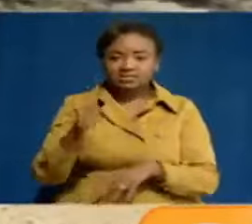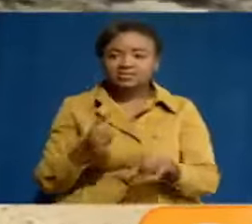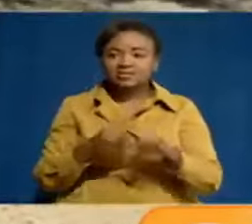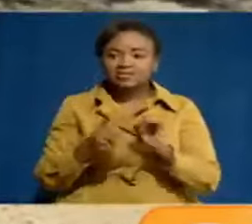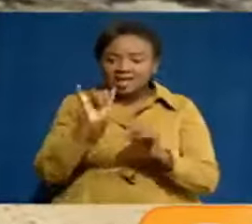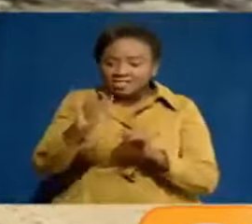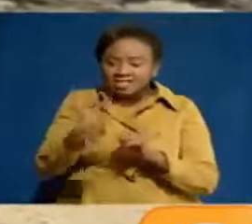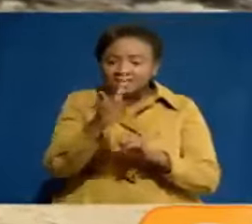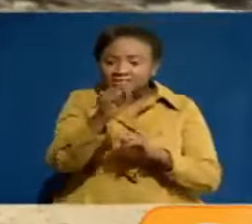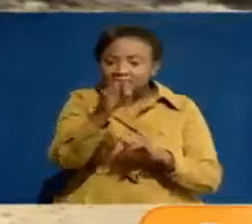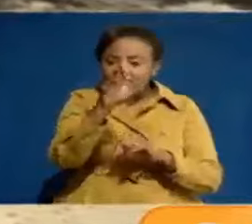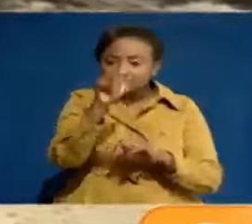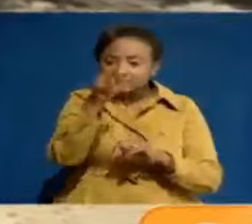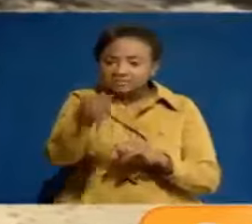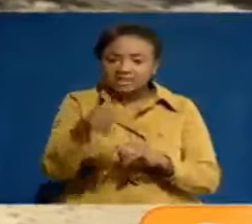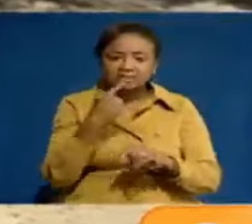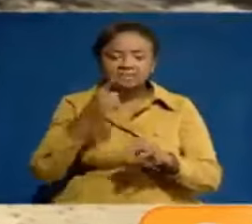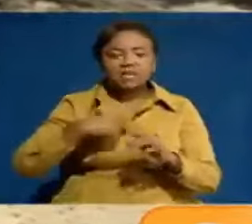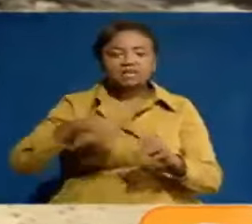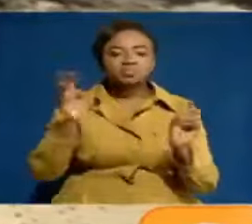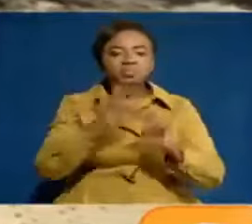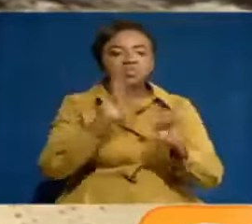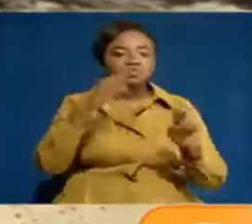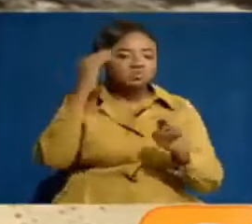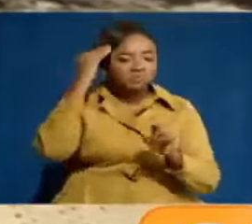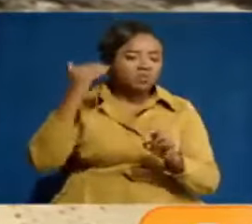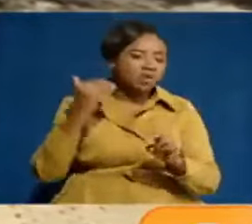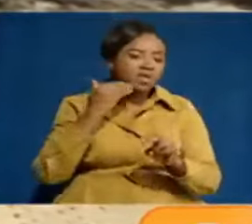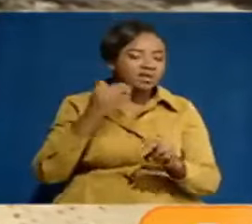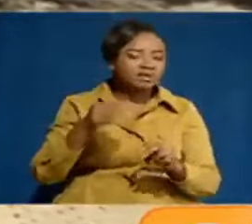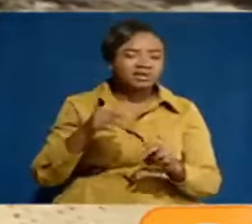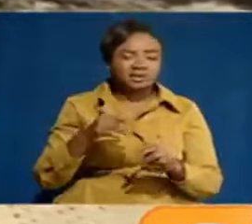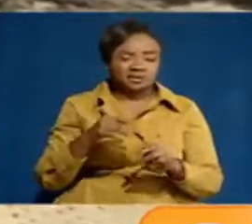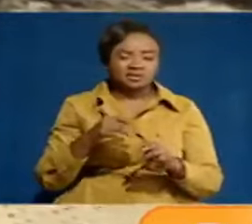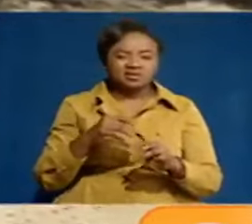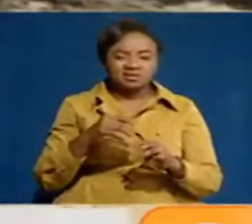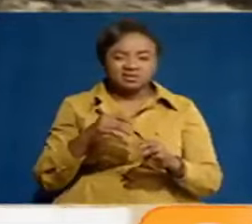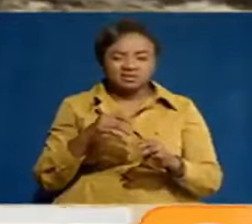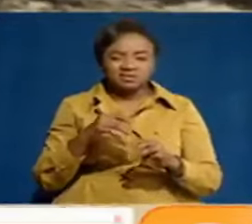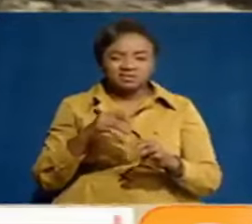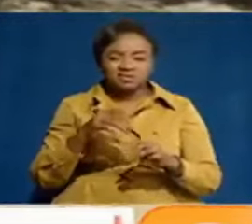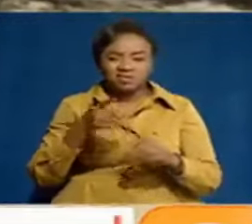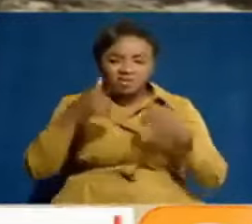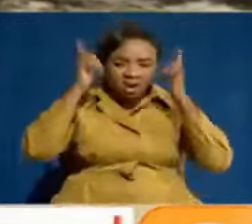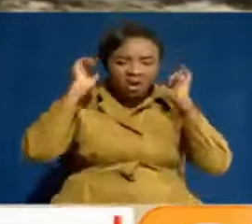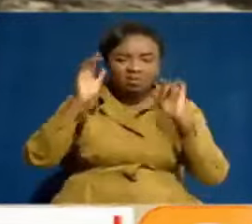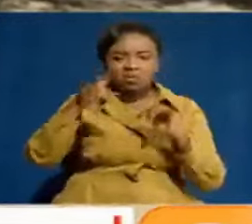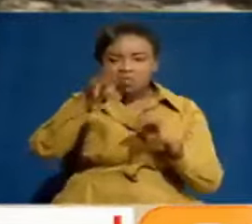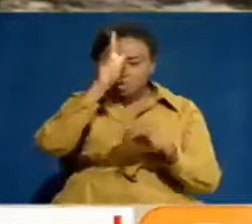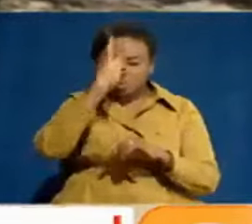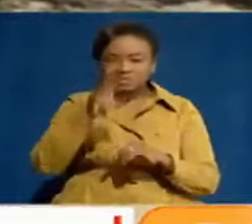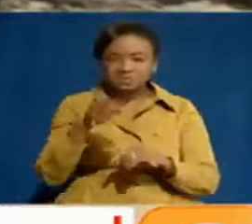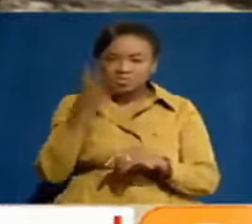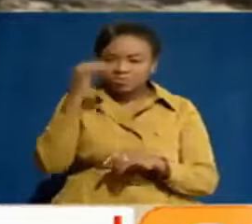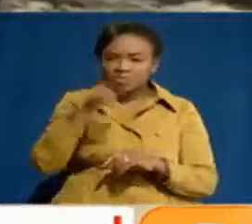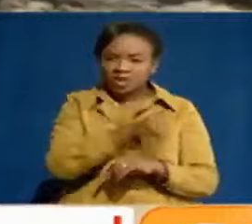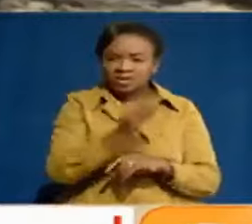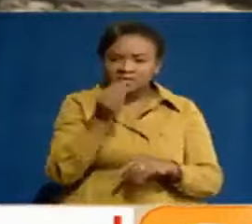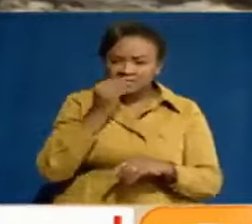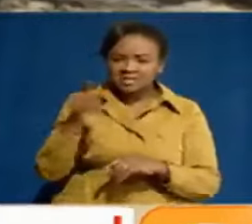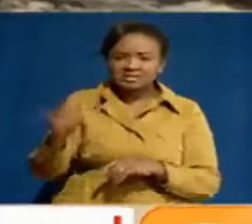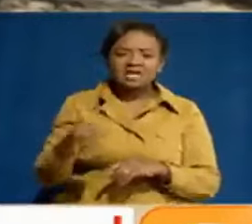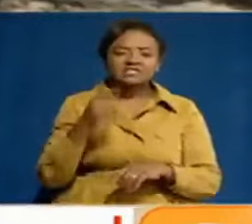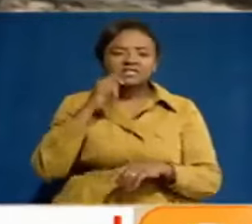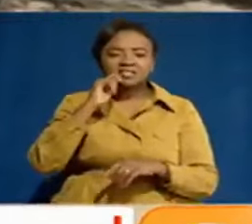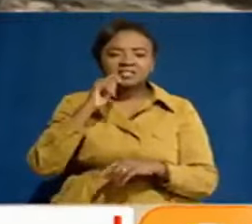ati tunaambiwa tutafute kichwa mbuzi ama nyama. Tunato mpaka tunastuka, tunauliza kweli chui anaweza kula nyama yenye imewekwa hapo